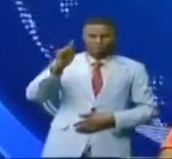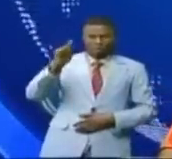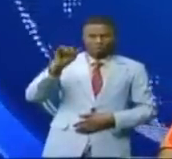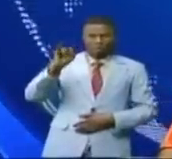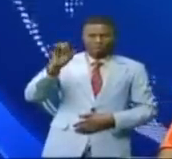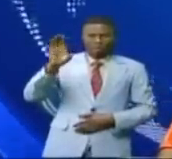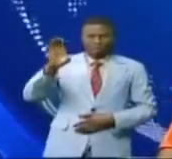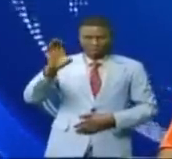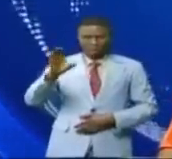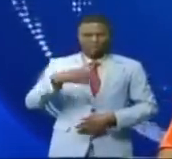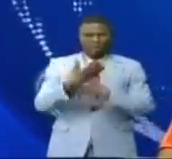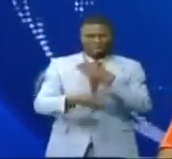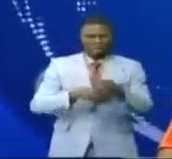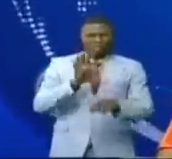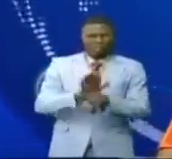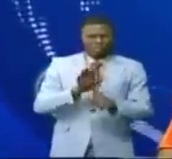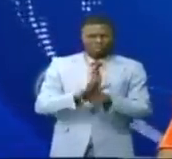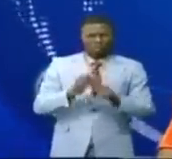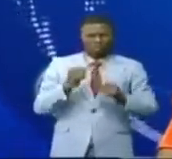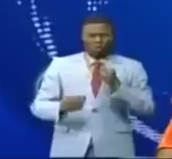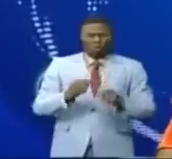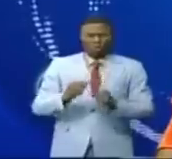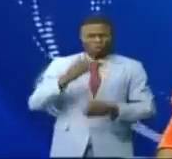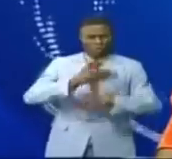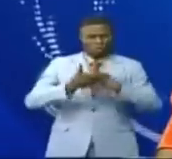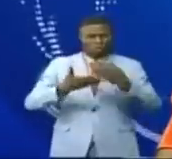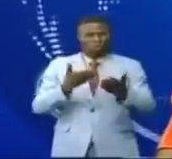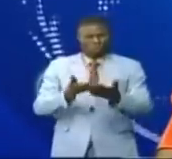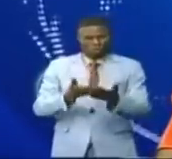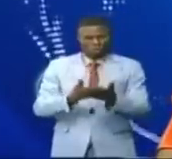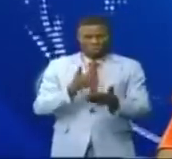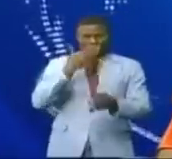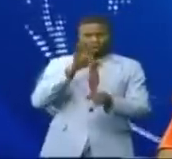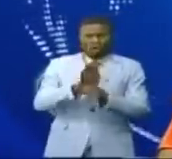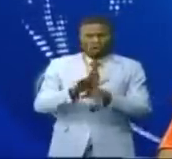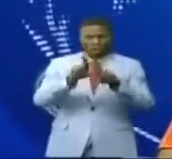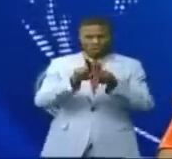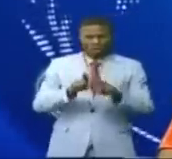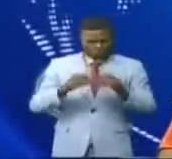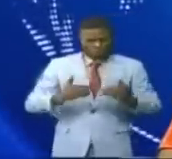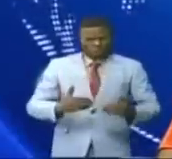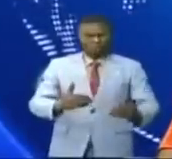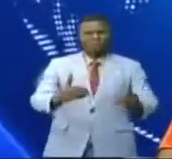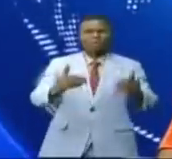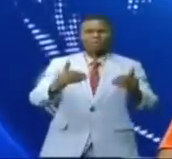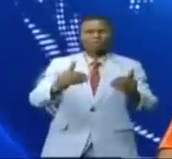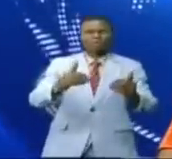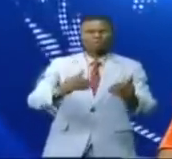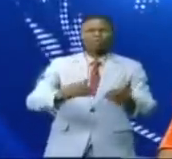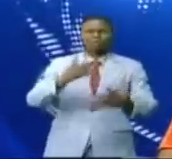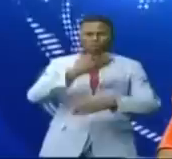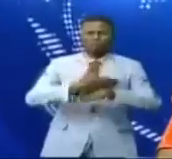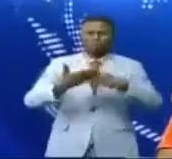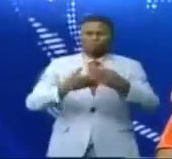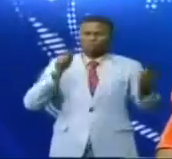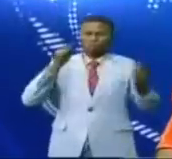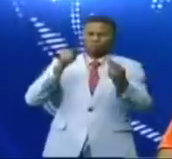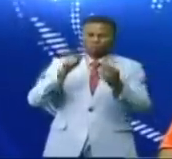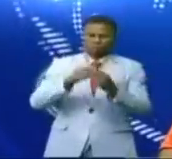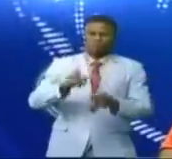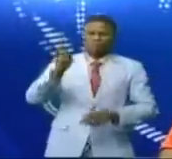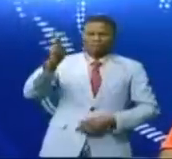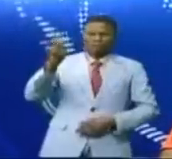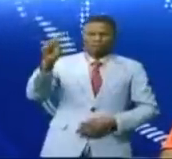et ne ménage aucun effort pour cette réhabilitation promet également de poursuivre cette installation jusqu à kasumbalesa